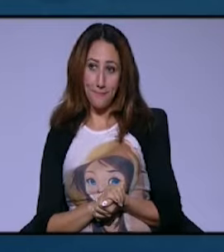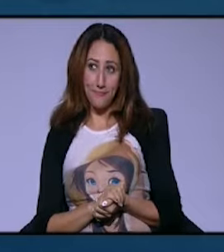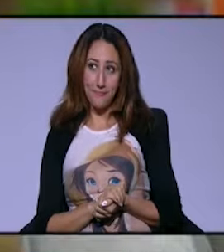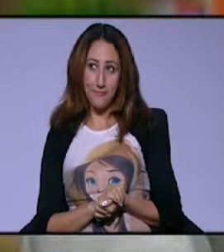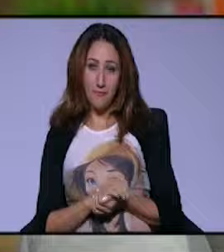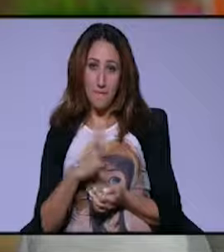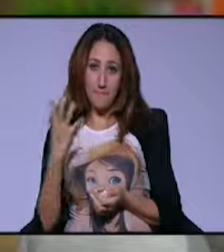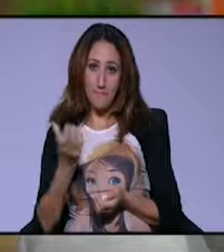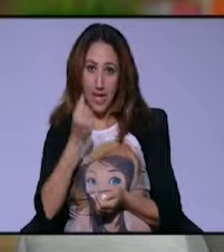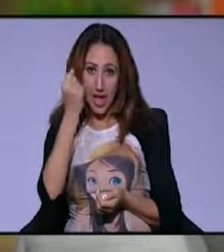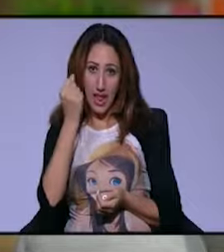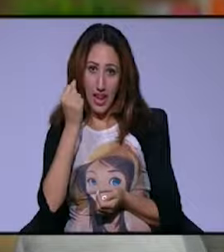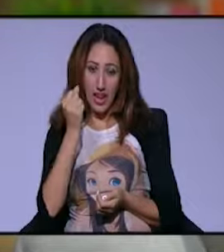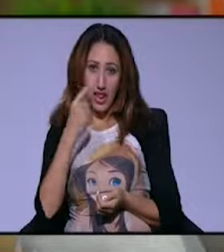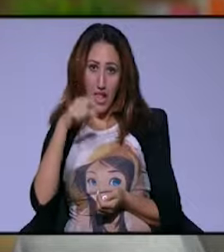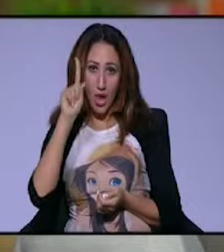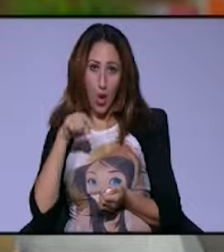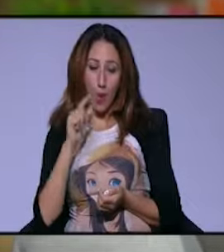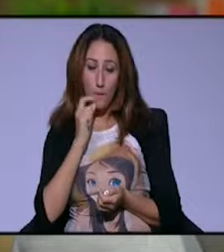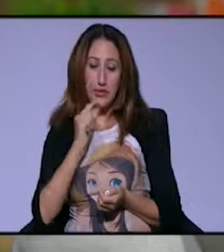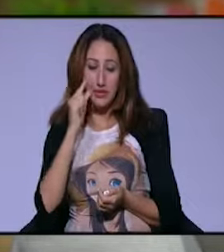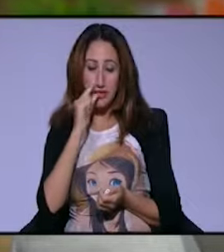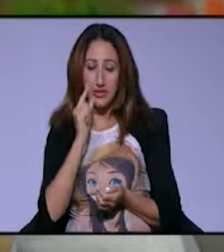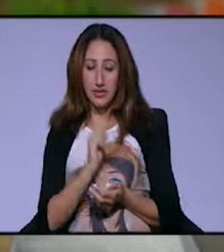الرحيم مالك يوم